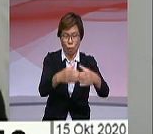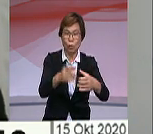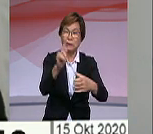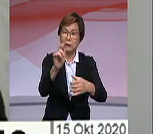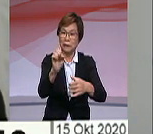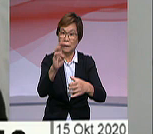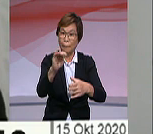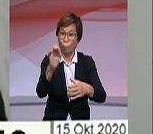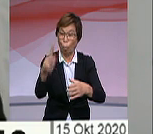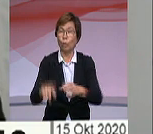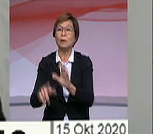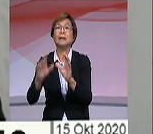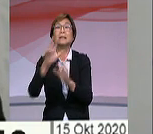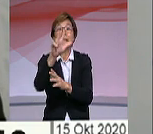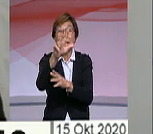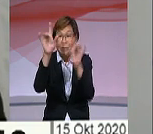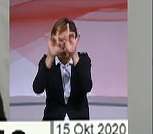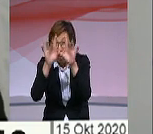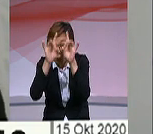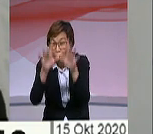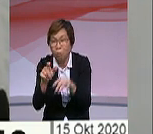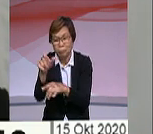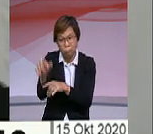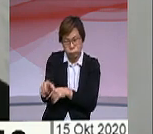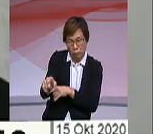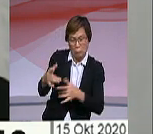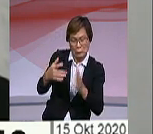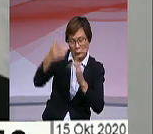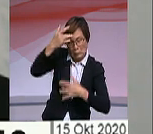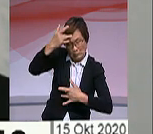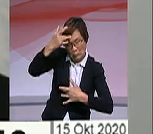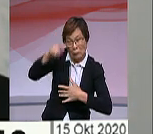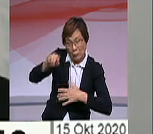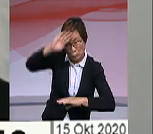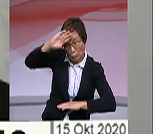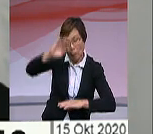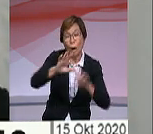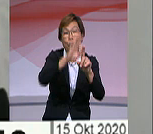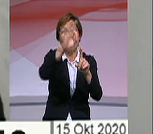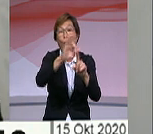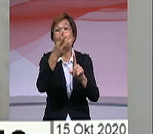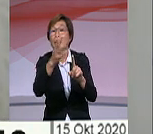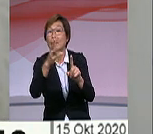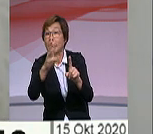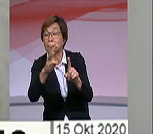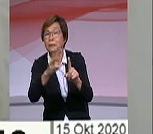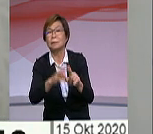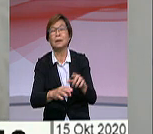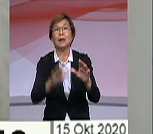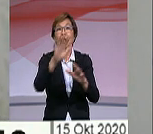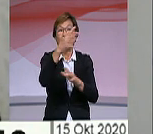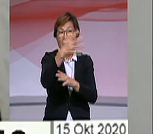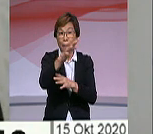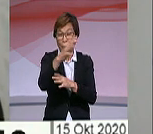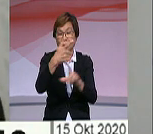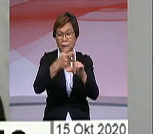Tembok dan 3 kes saringan individu bergejala. Di negeri Pulau Pinang, 16 kes dikesan, iaitu